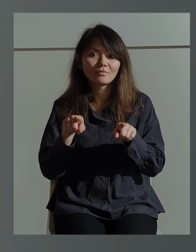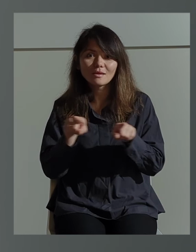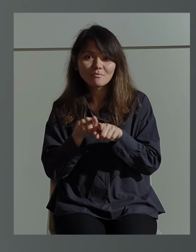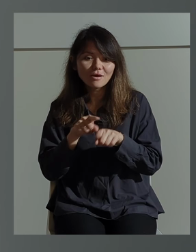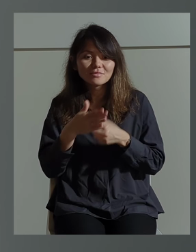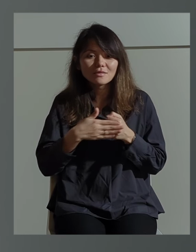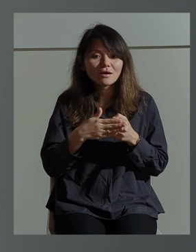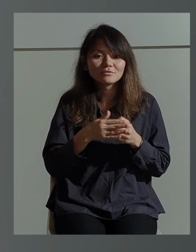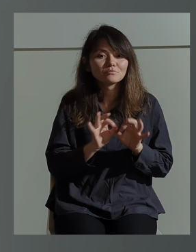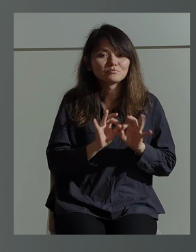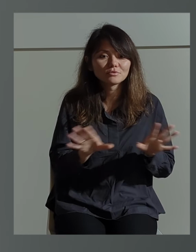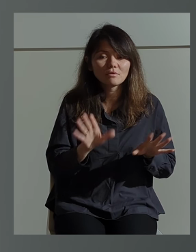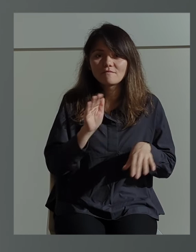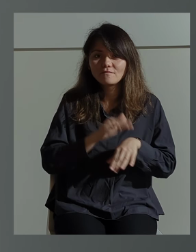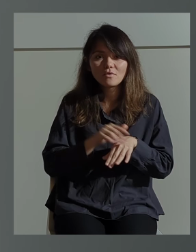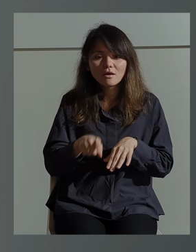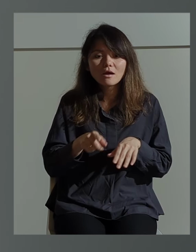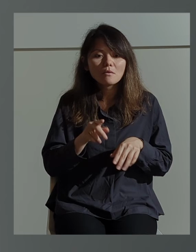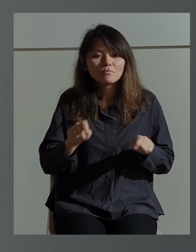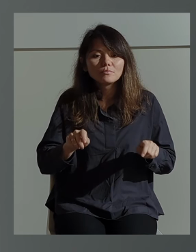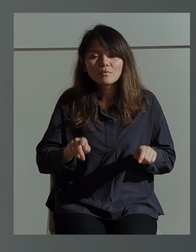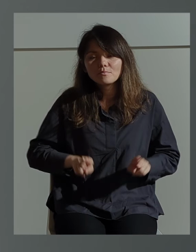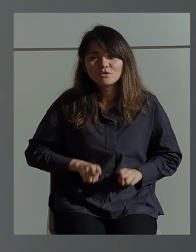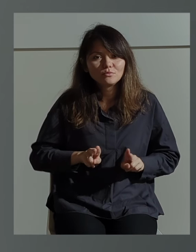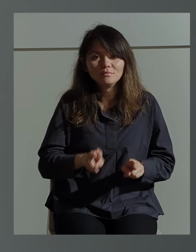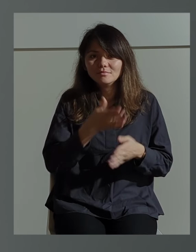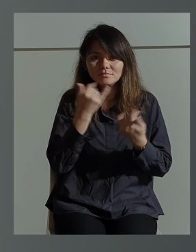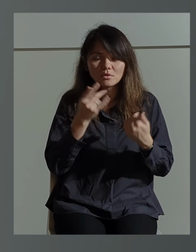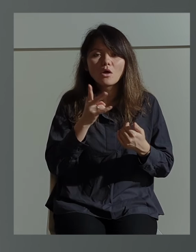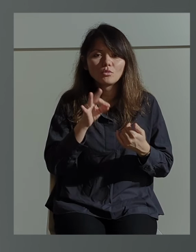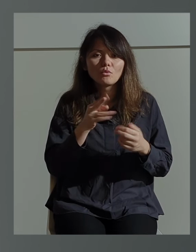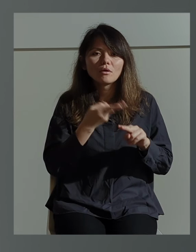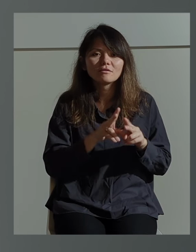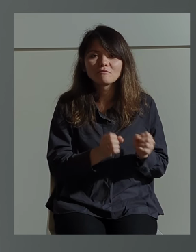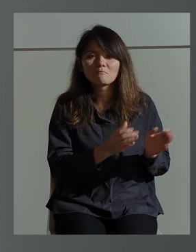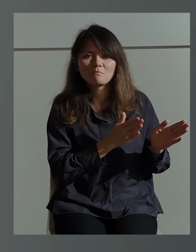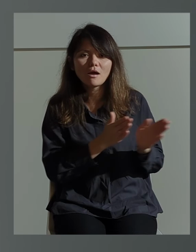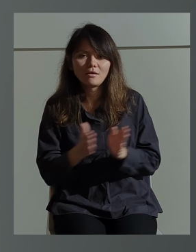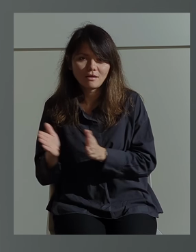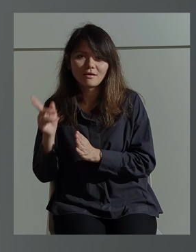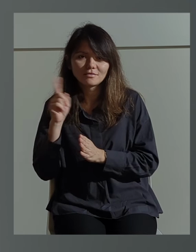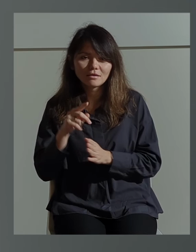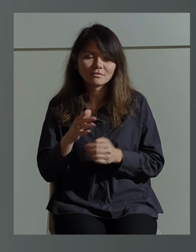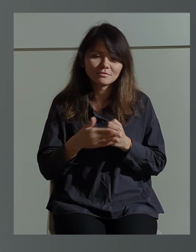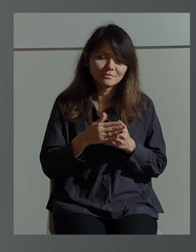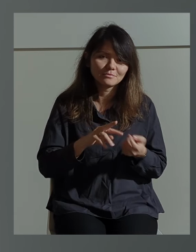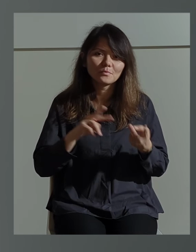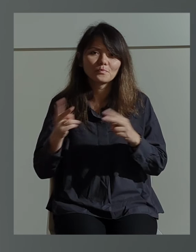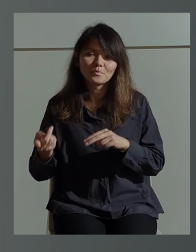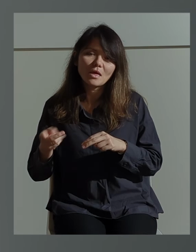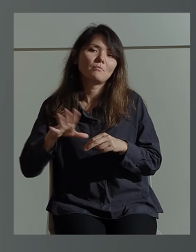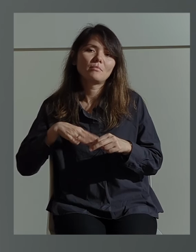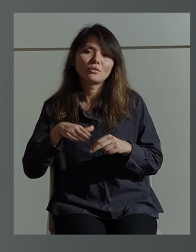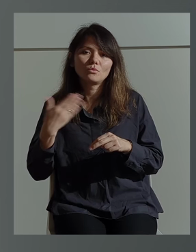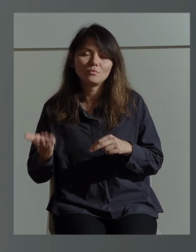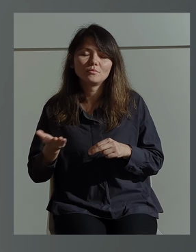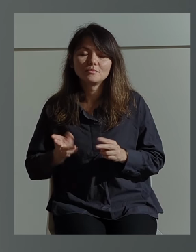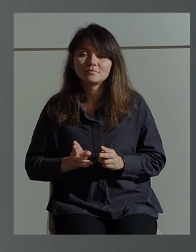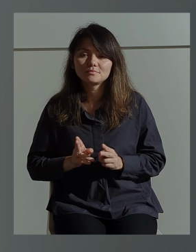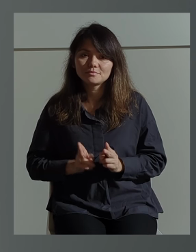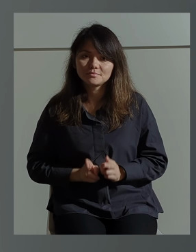было наказание чтобы привести мир скажем так в порядок вот Ну также конечно огромное количество